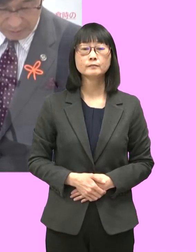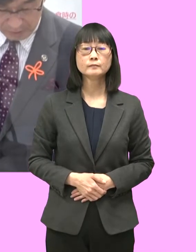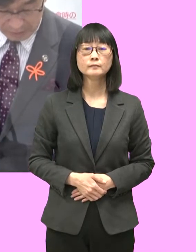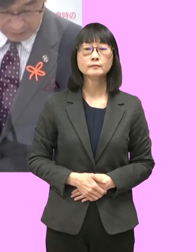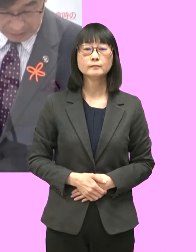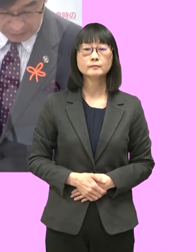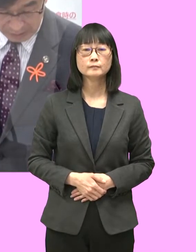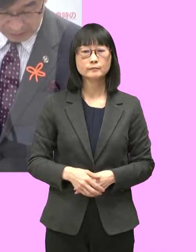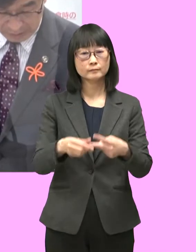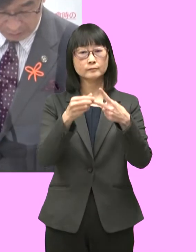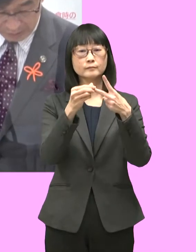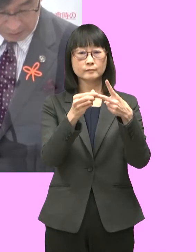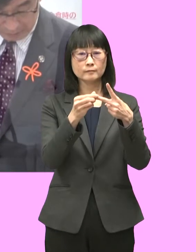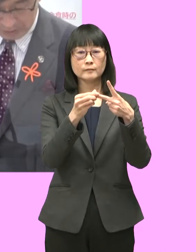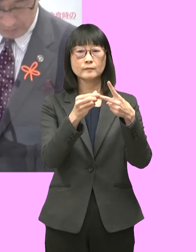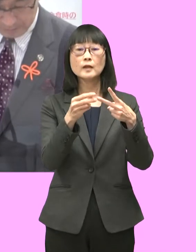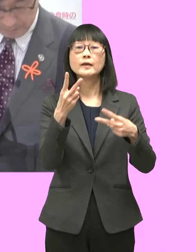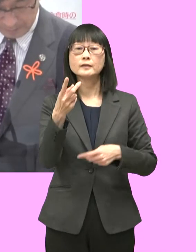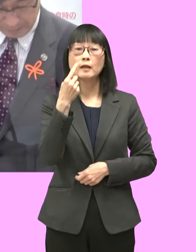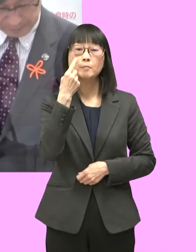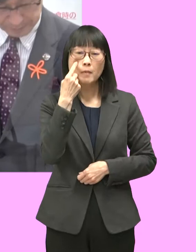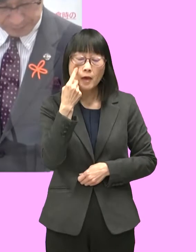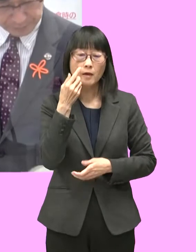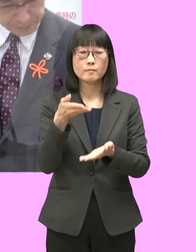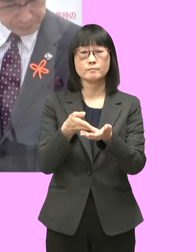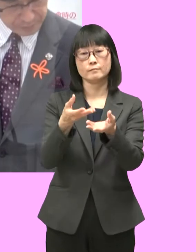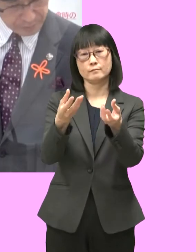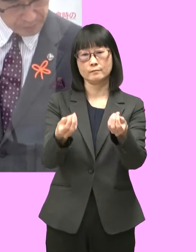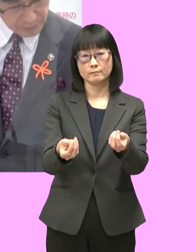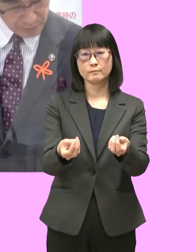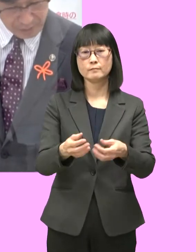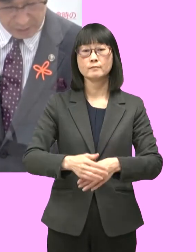2点目は、以上であります。